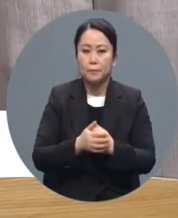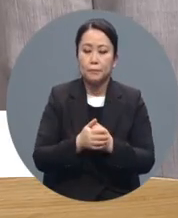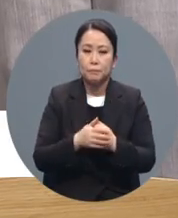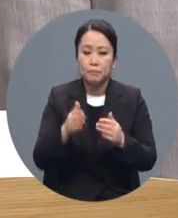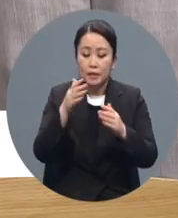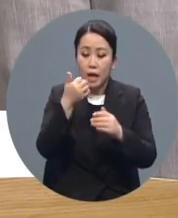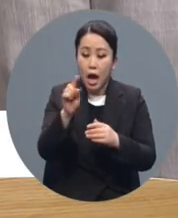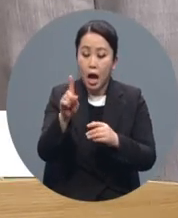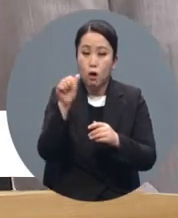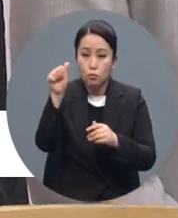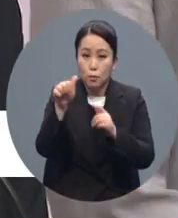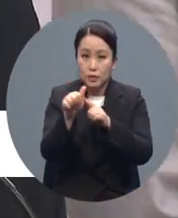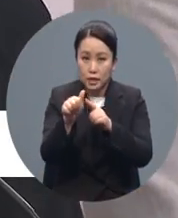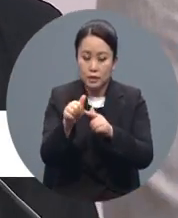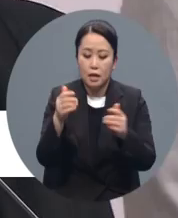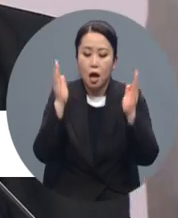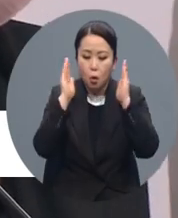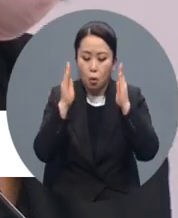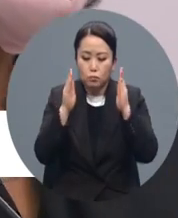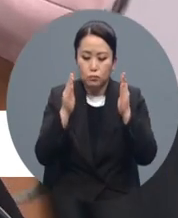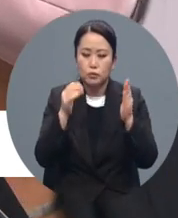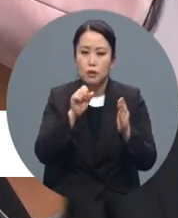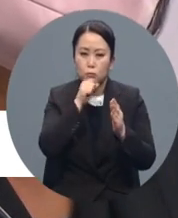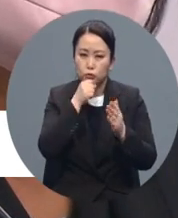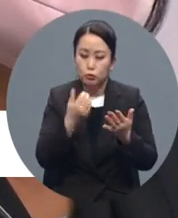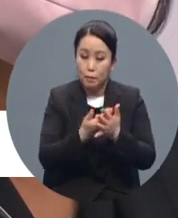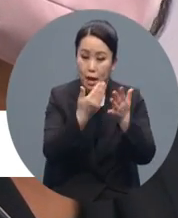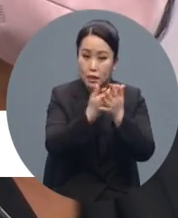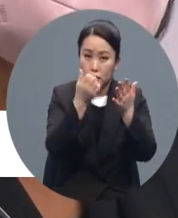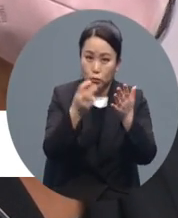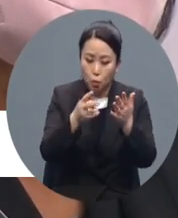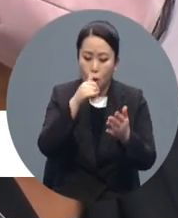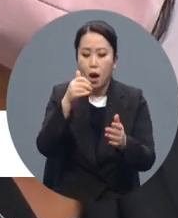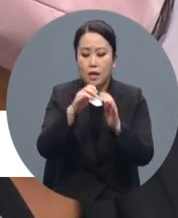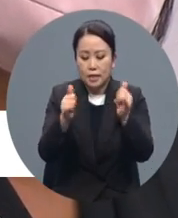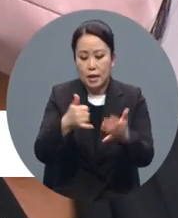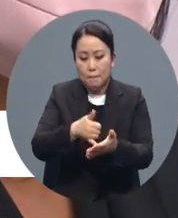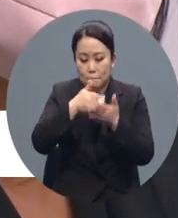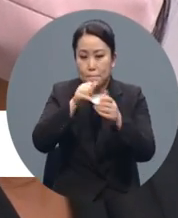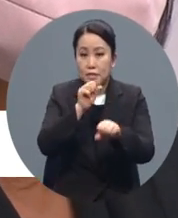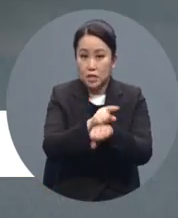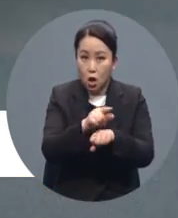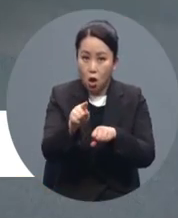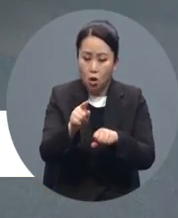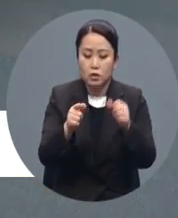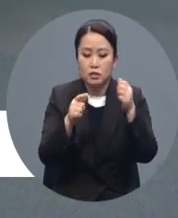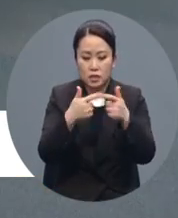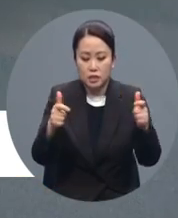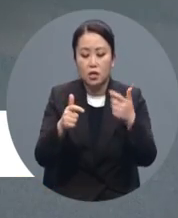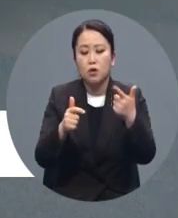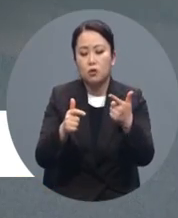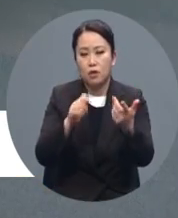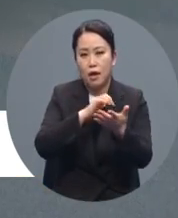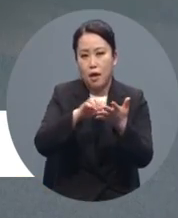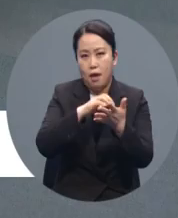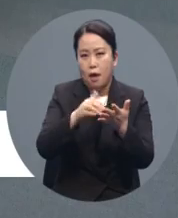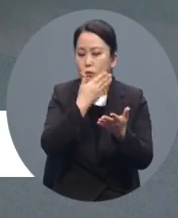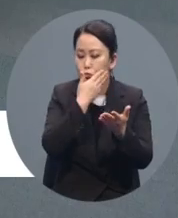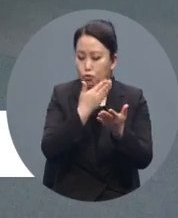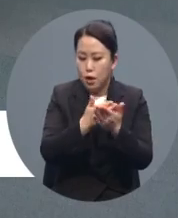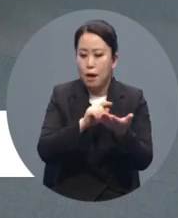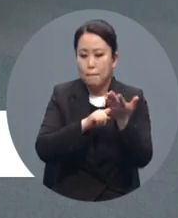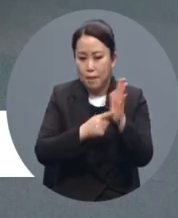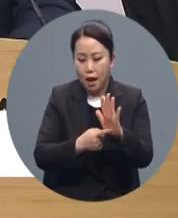하 후보는 학력신장과 인성, 미래교육 등 6개 분야 핵심 공약을 공개하고 기초학력 보장을